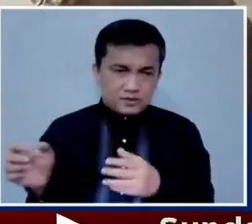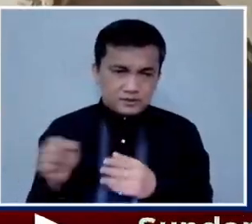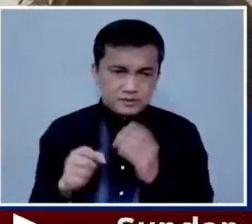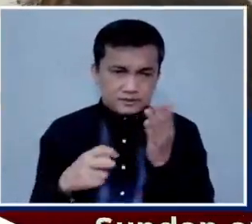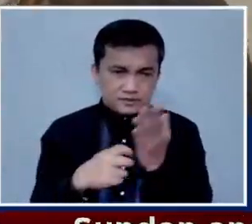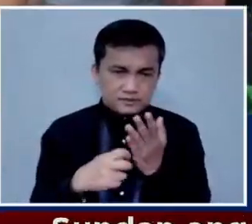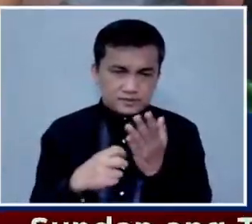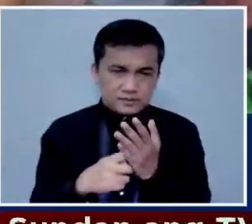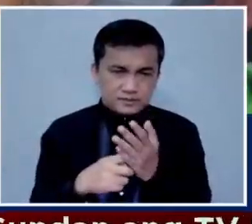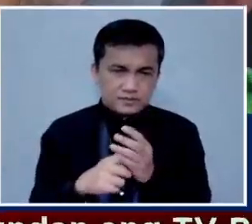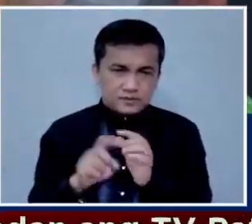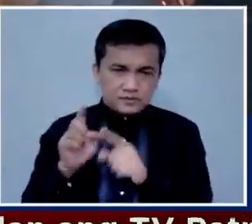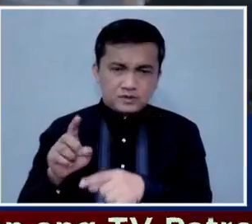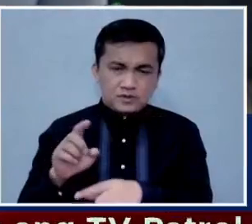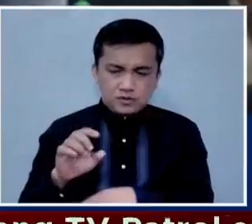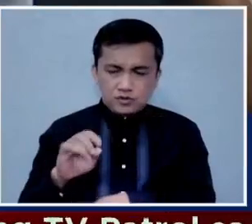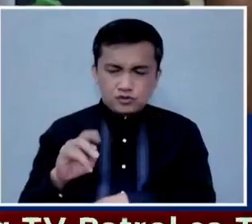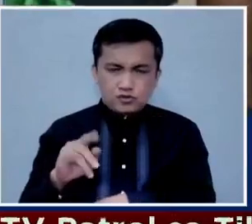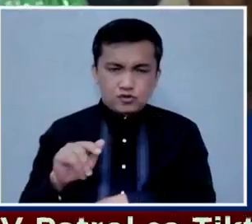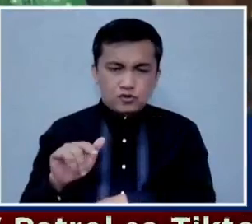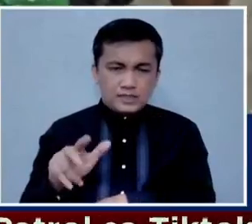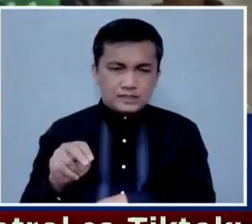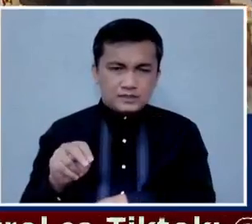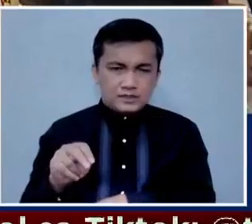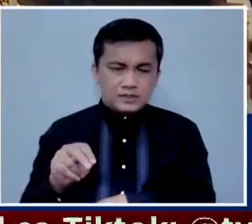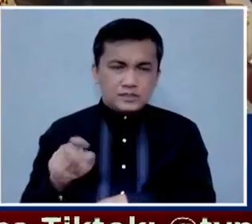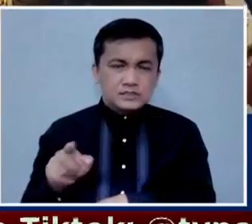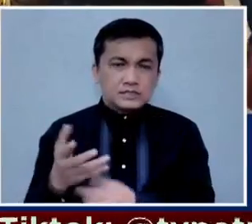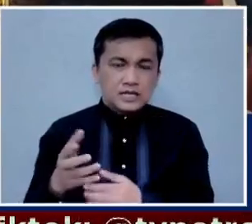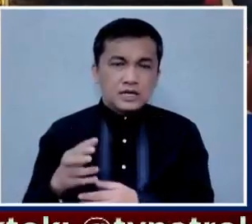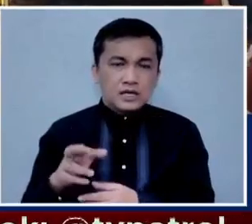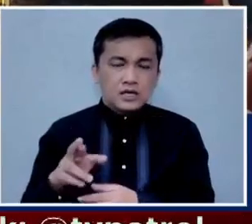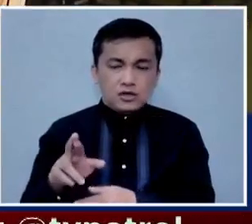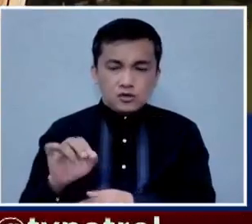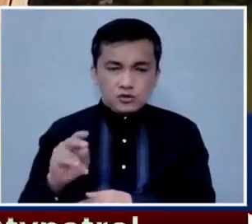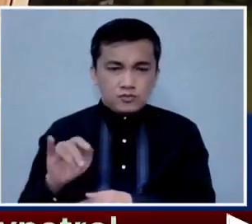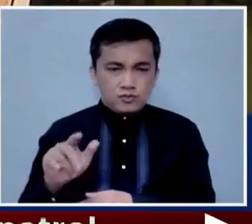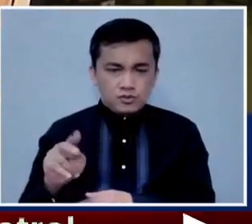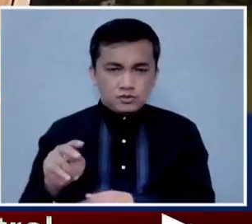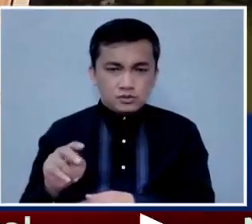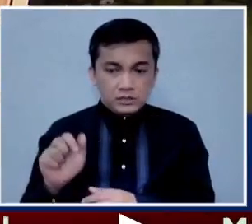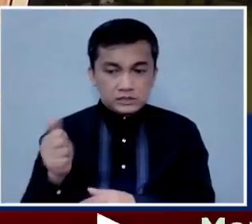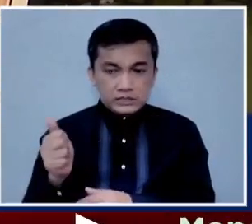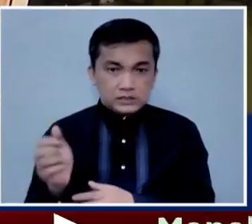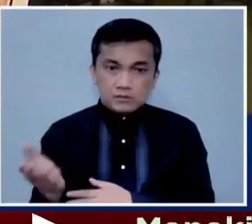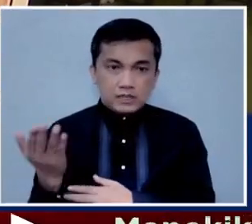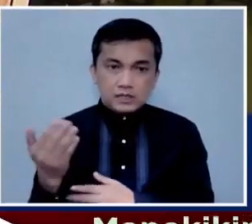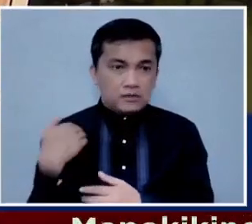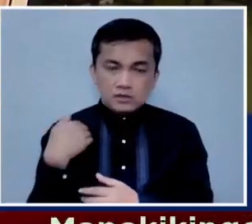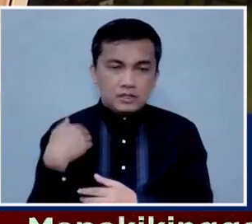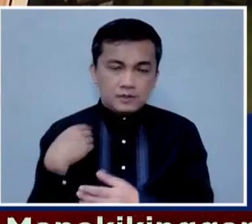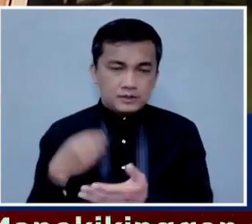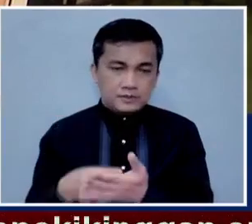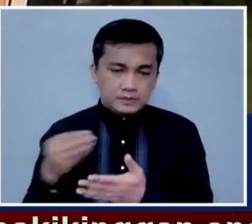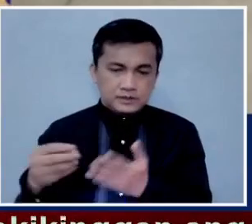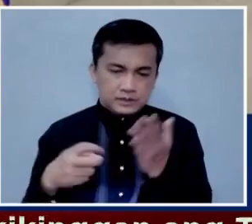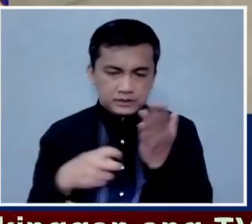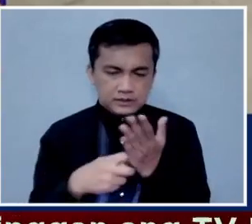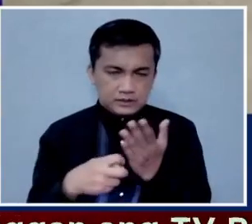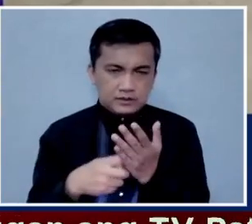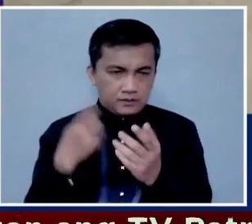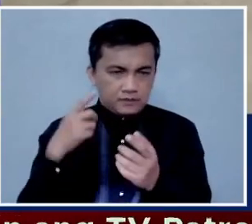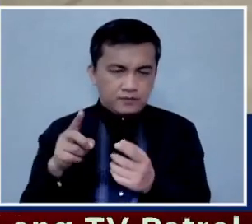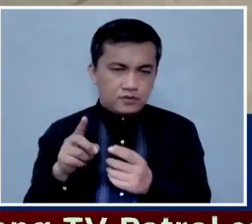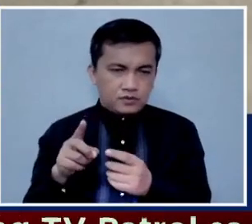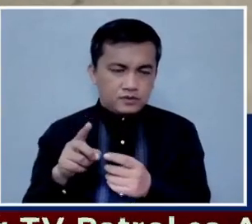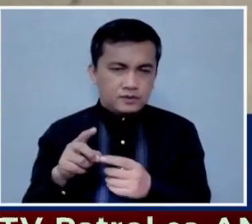tiket na biyaheng odyongan sa Romblon. Pero pasado alas 10 na ng umaga ay wala pa rin silang nabibiling tiket para sana sa